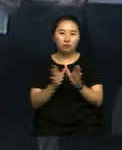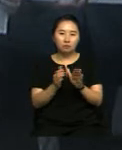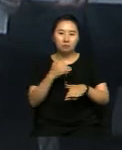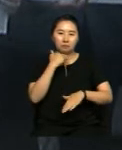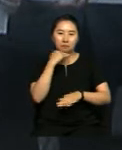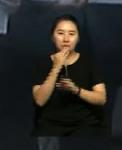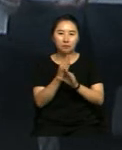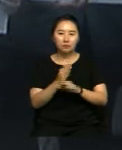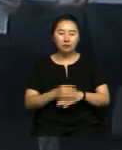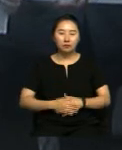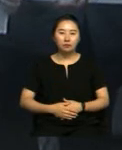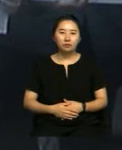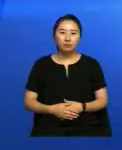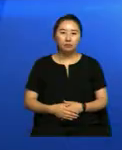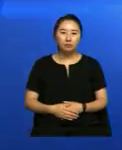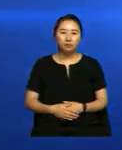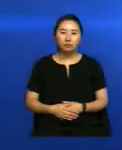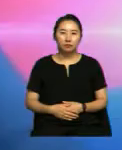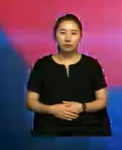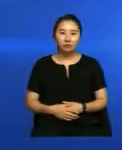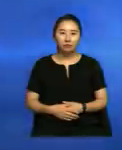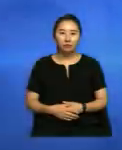첫 소식 박미현 기자입니다.